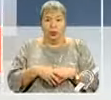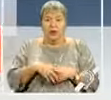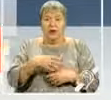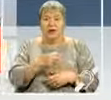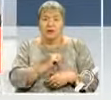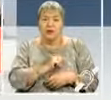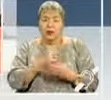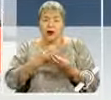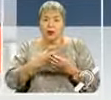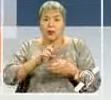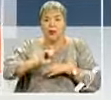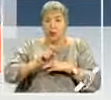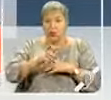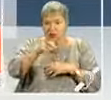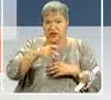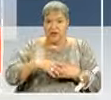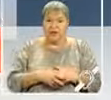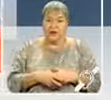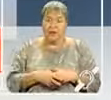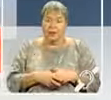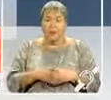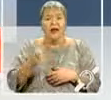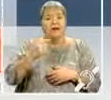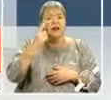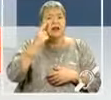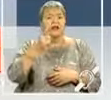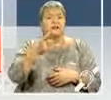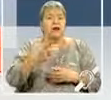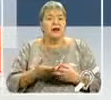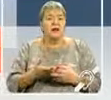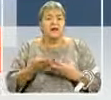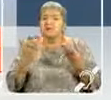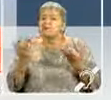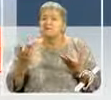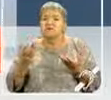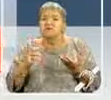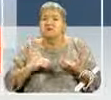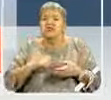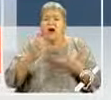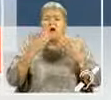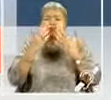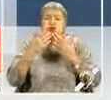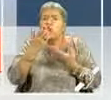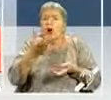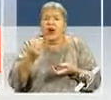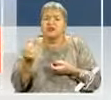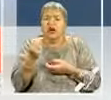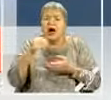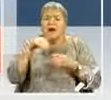Inspectoratul pentru Situații de Urgență. Din experiența dumneavoastră, ce conține acest fum toxic?